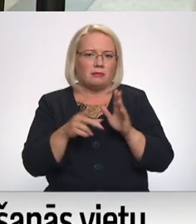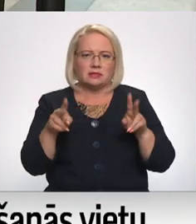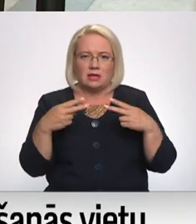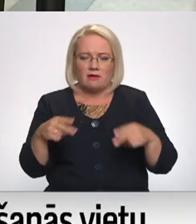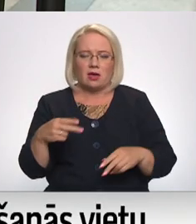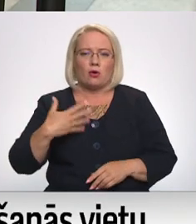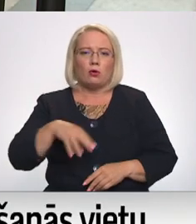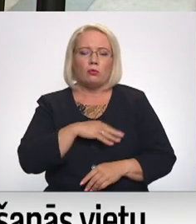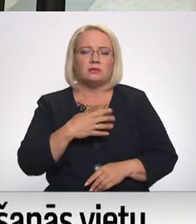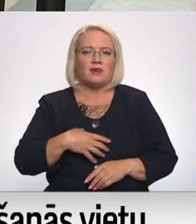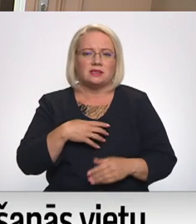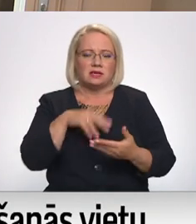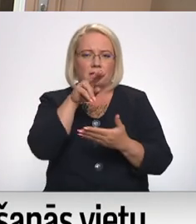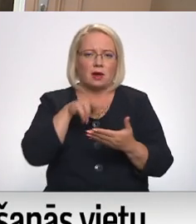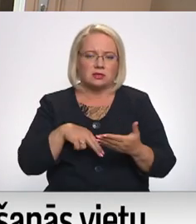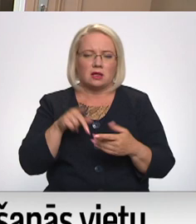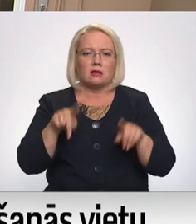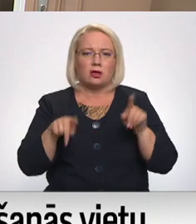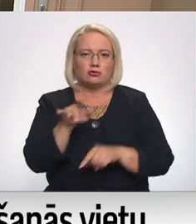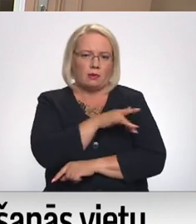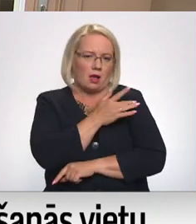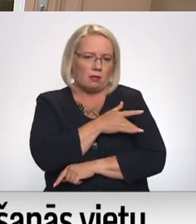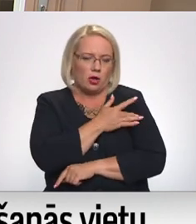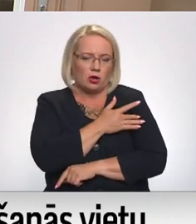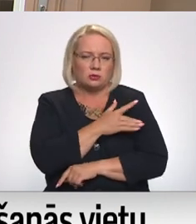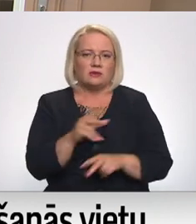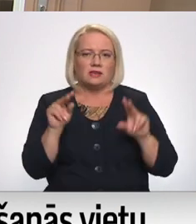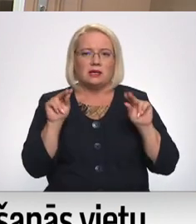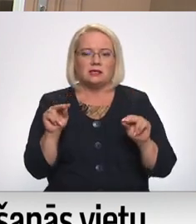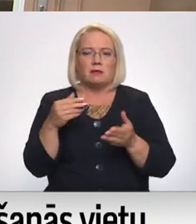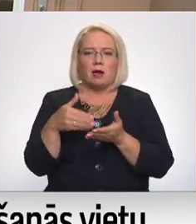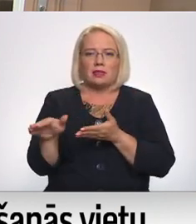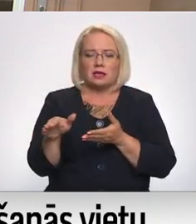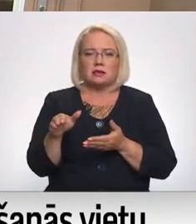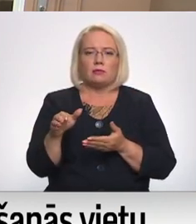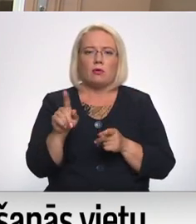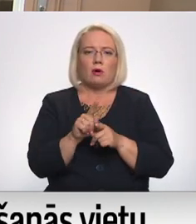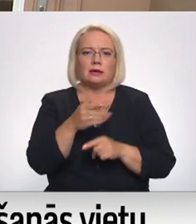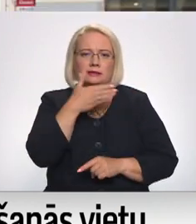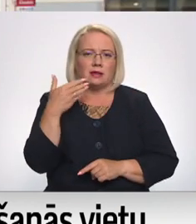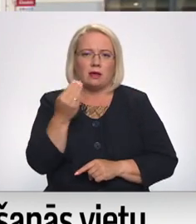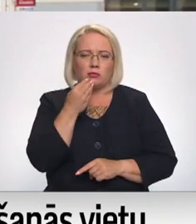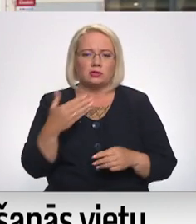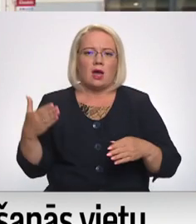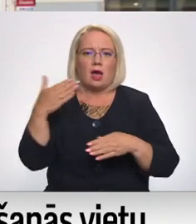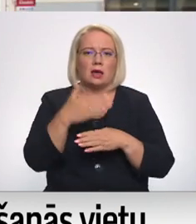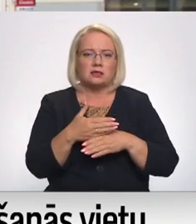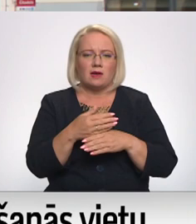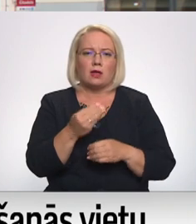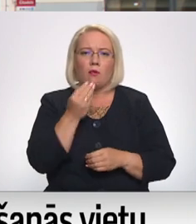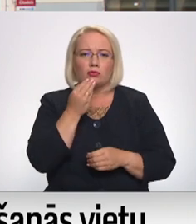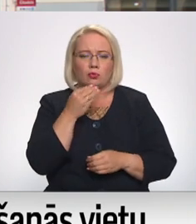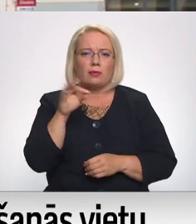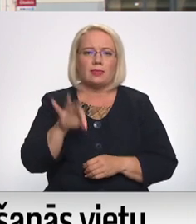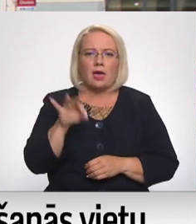nāksies pārskatīt dažus pakalpojumus. Visticamāk, atteiksimies arī no sildām pusdienām, aizvietoju tās vienkārši ar uzkodām, ar